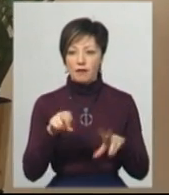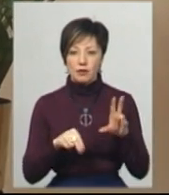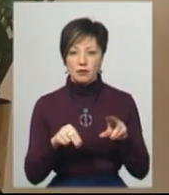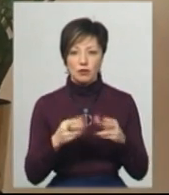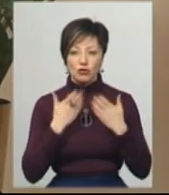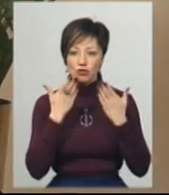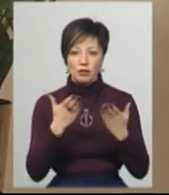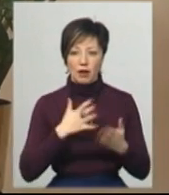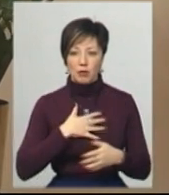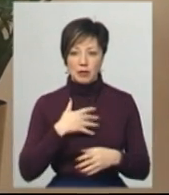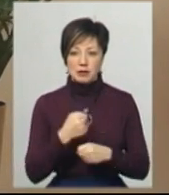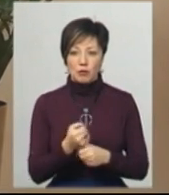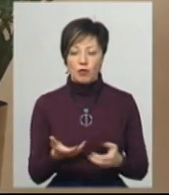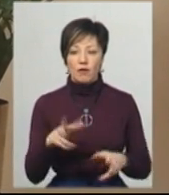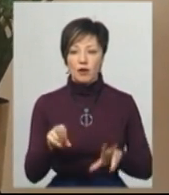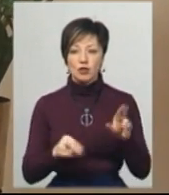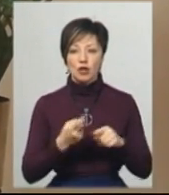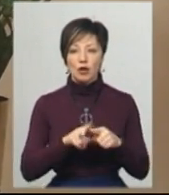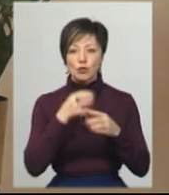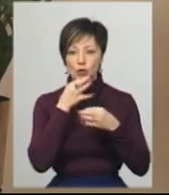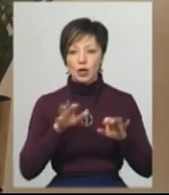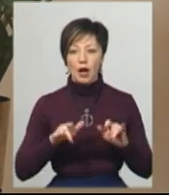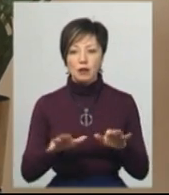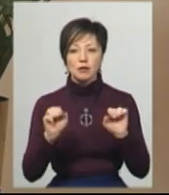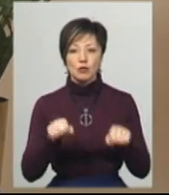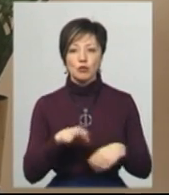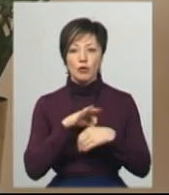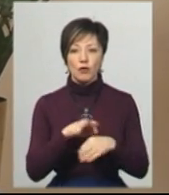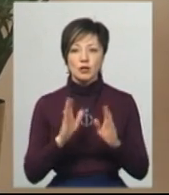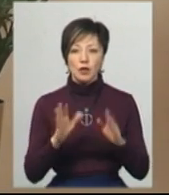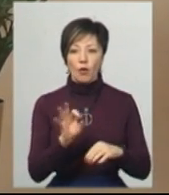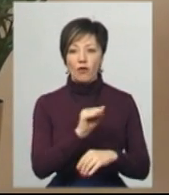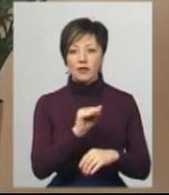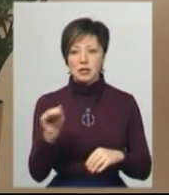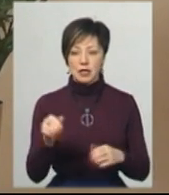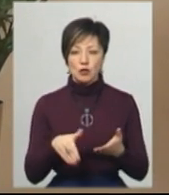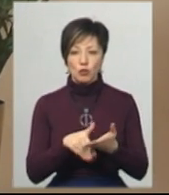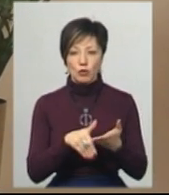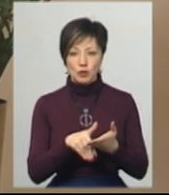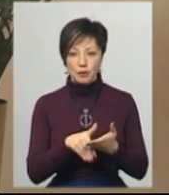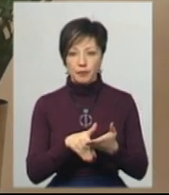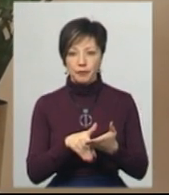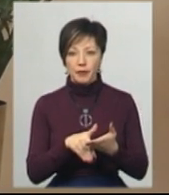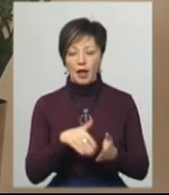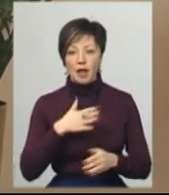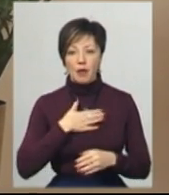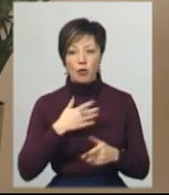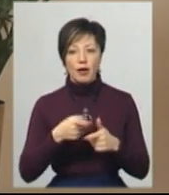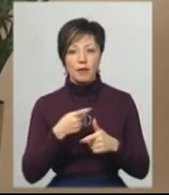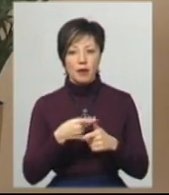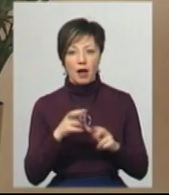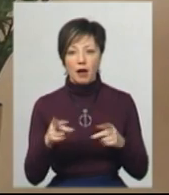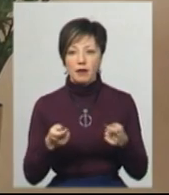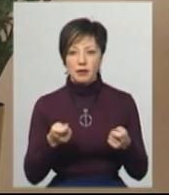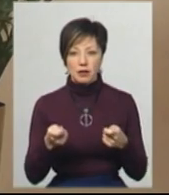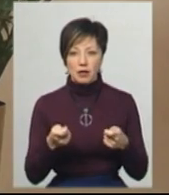принципово. Розумієте, тому що вважаю, що будь-які акції можуть проводитися тільки в офіційний спосіб. На моє ім'я, як